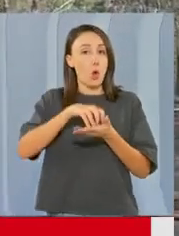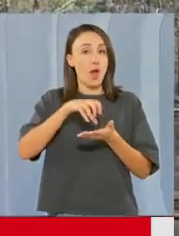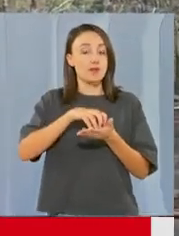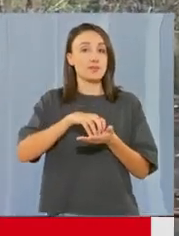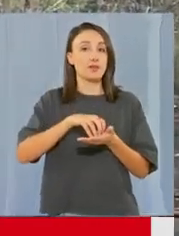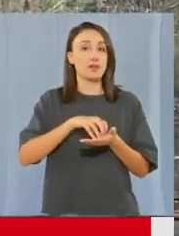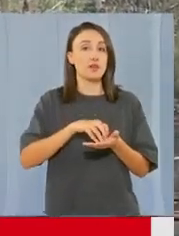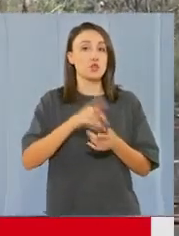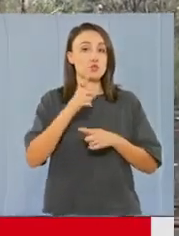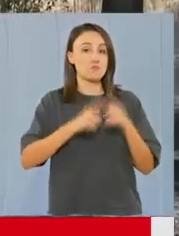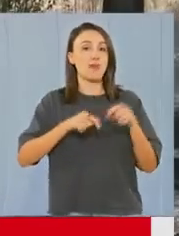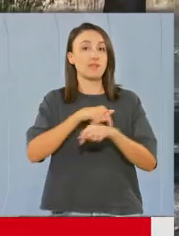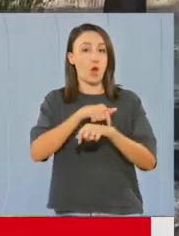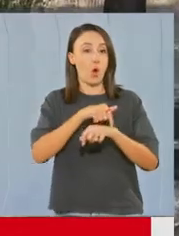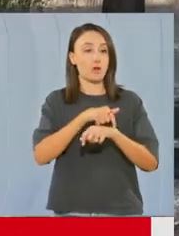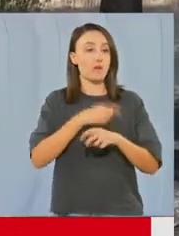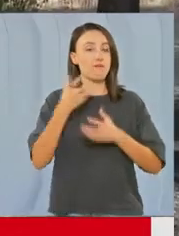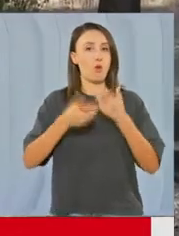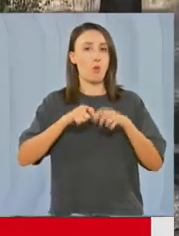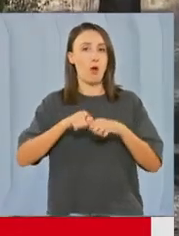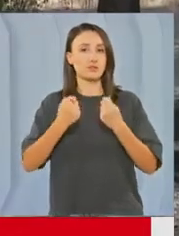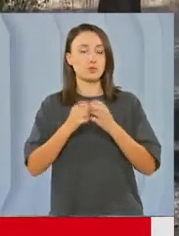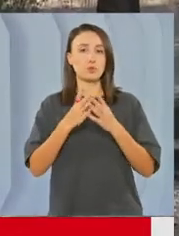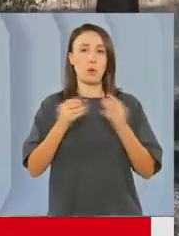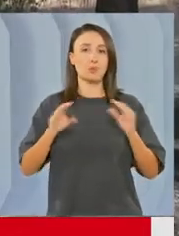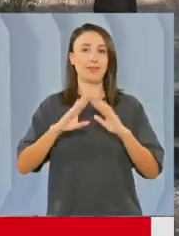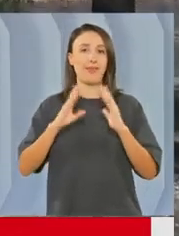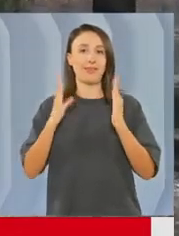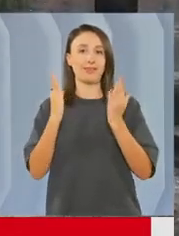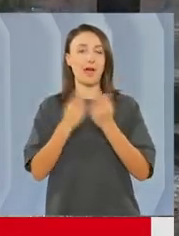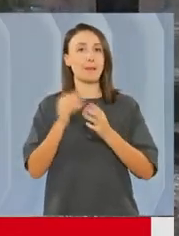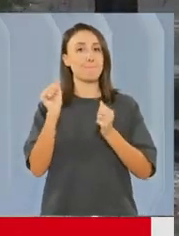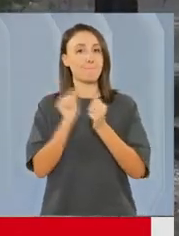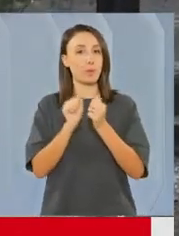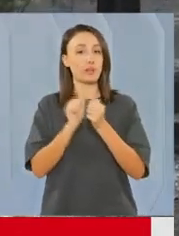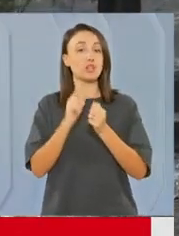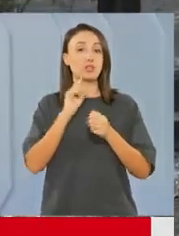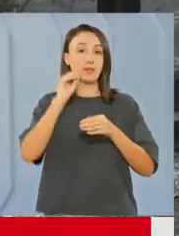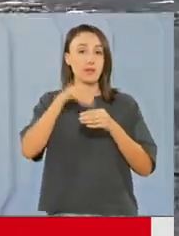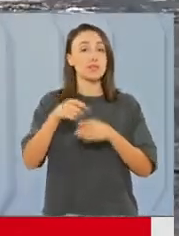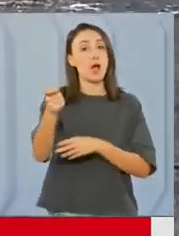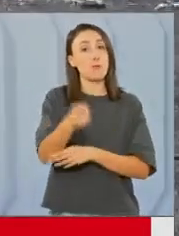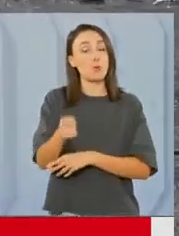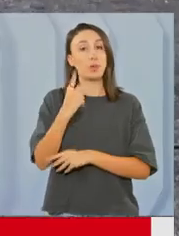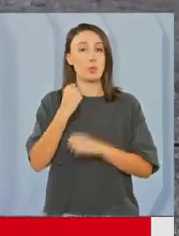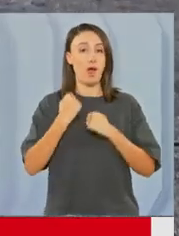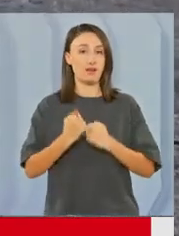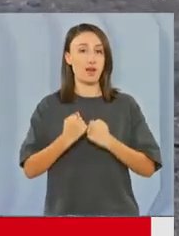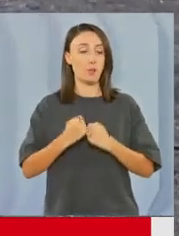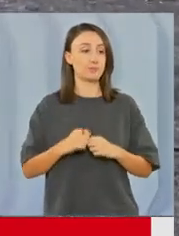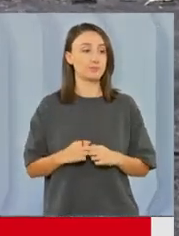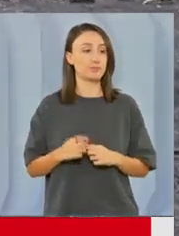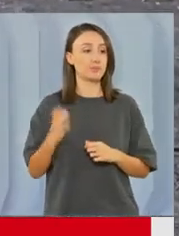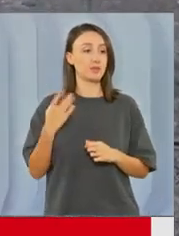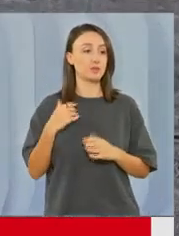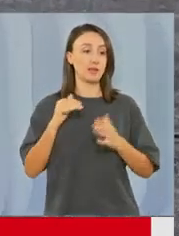în aproximativ jumătate de oră. Focul a mistuit mai multe hectare de teren, iar intervenția pompierilor a fost una dificilă. A